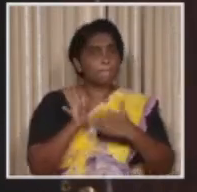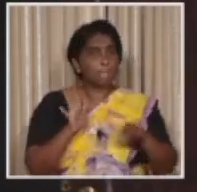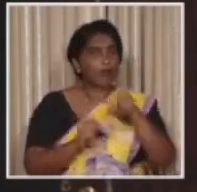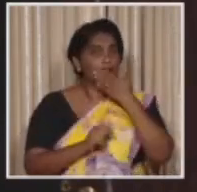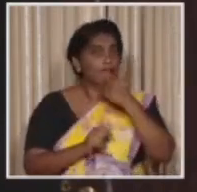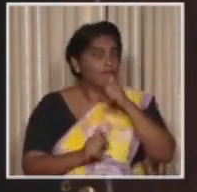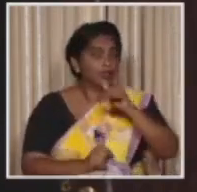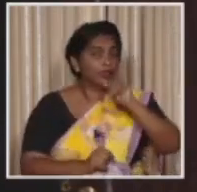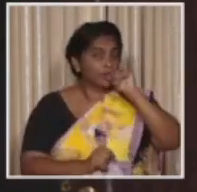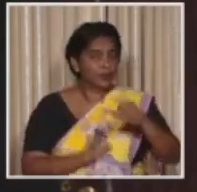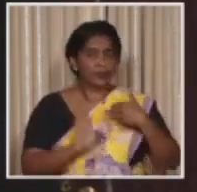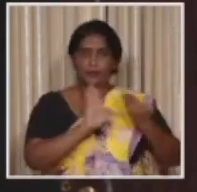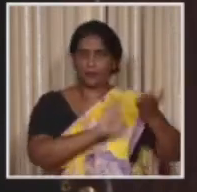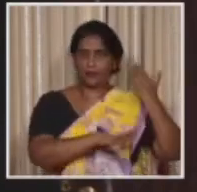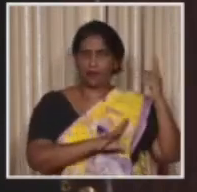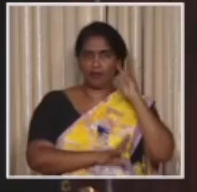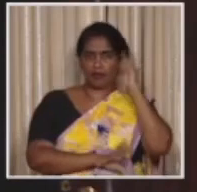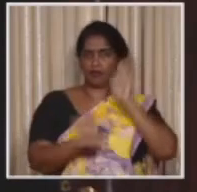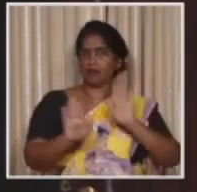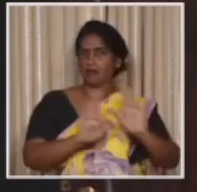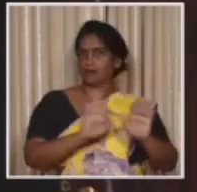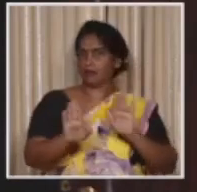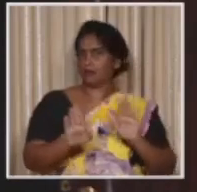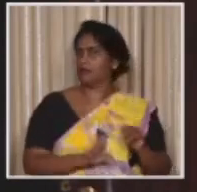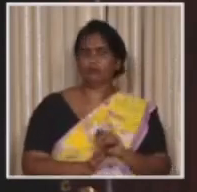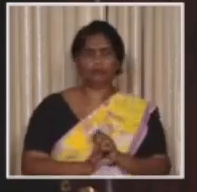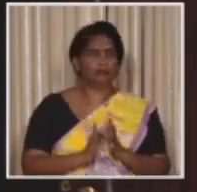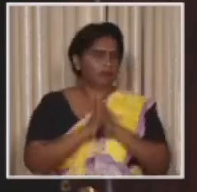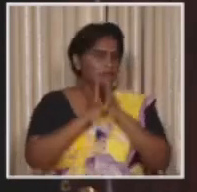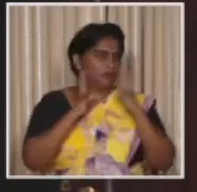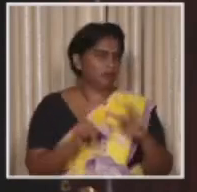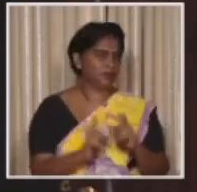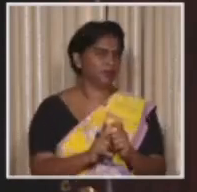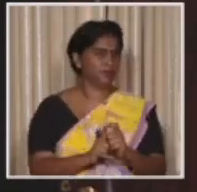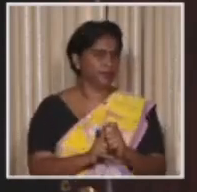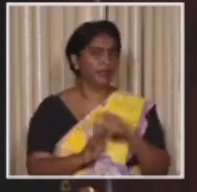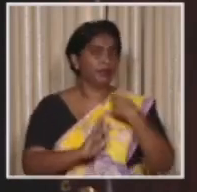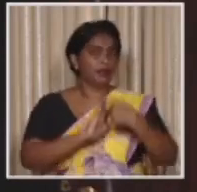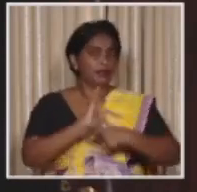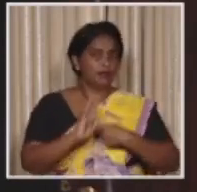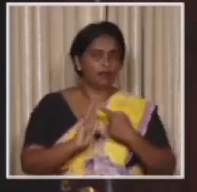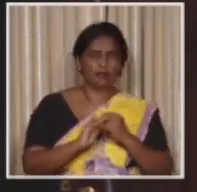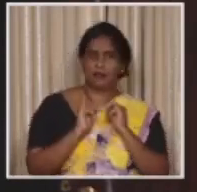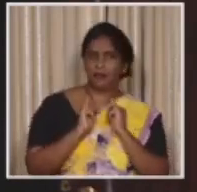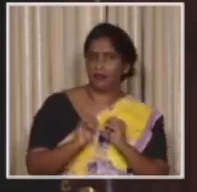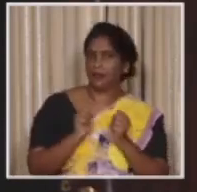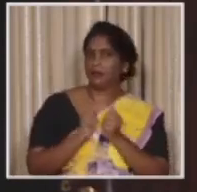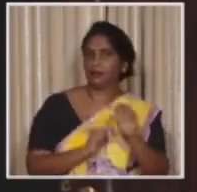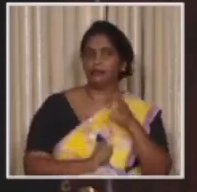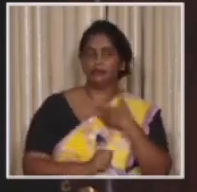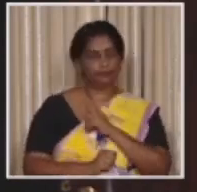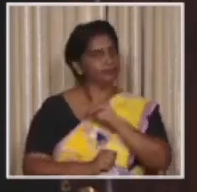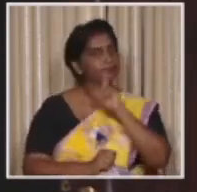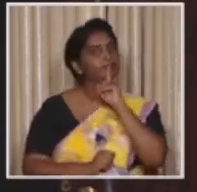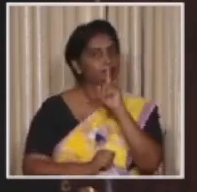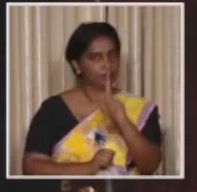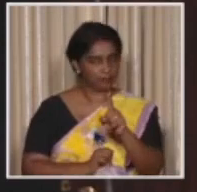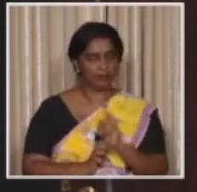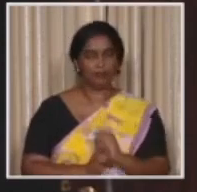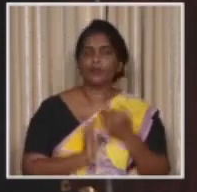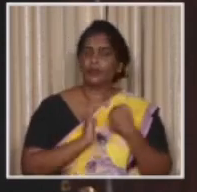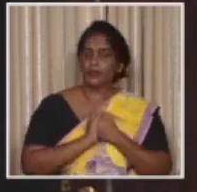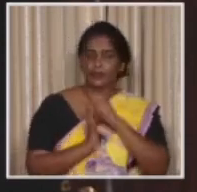ජලය අත් වශයෙන් පහුගිය කාලේ කලමනාකරණය වෙලා තියෙන ඉතාම බරපතල විදිහට රටේ අගතිගායි දායක අන්දමට කියලා මම යෝජනා කරනවා.